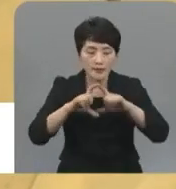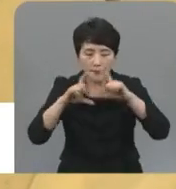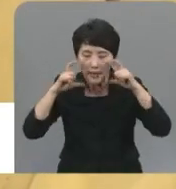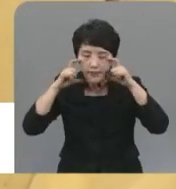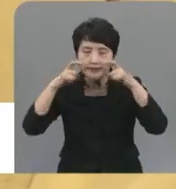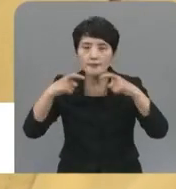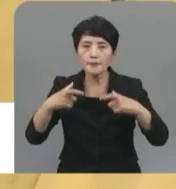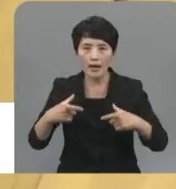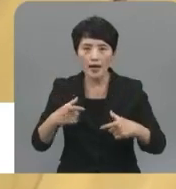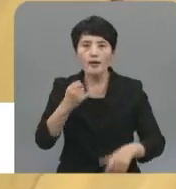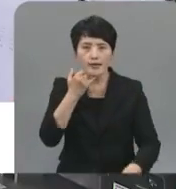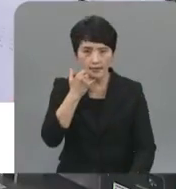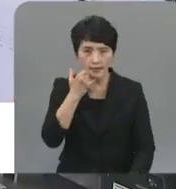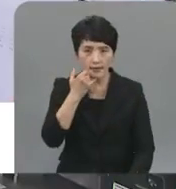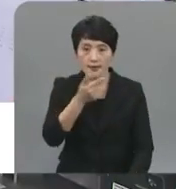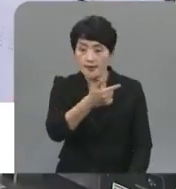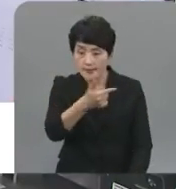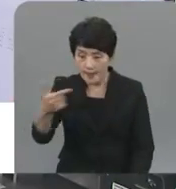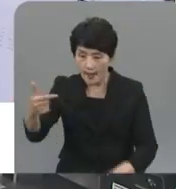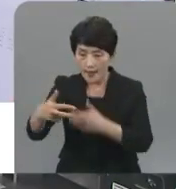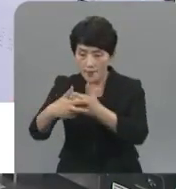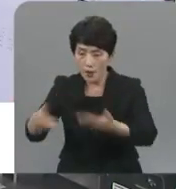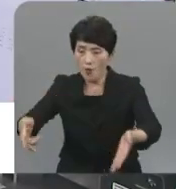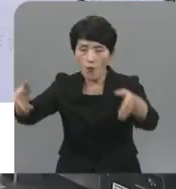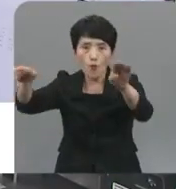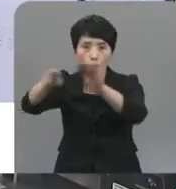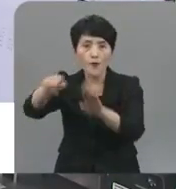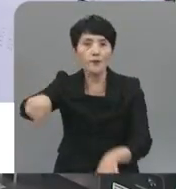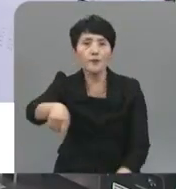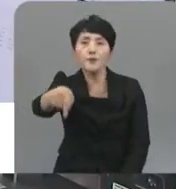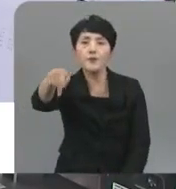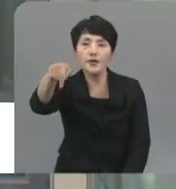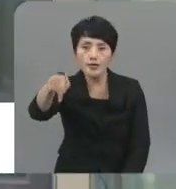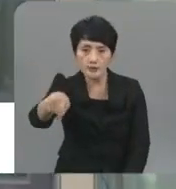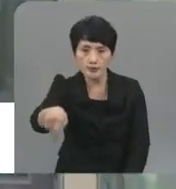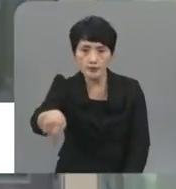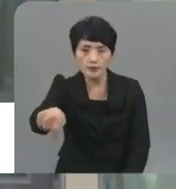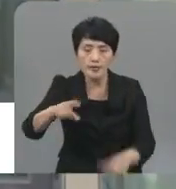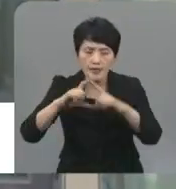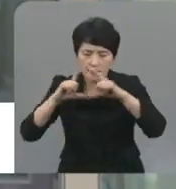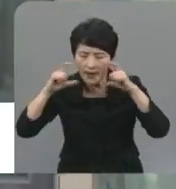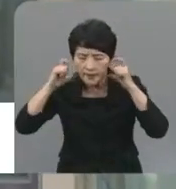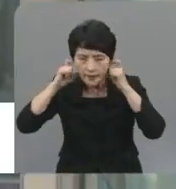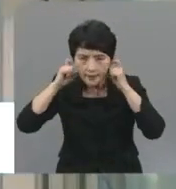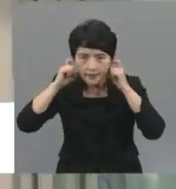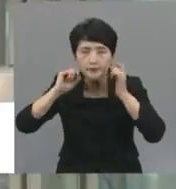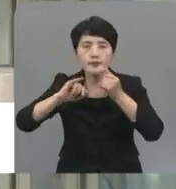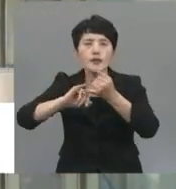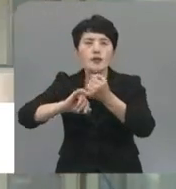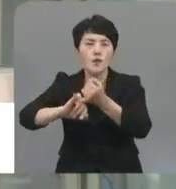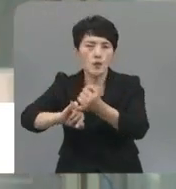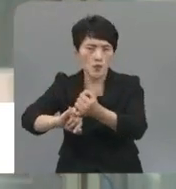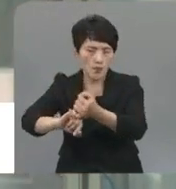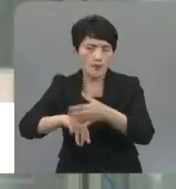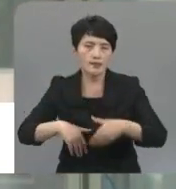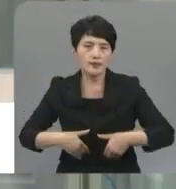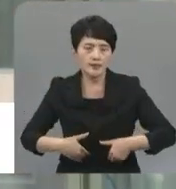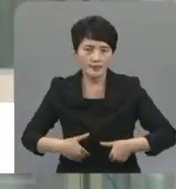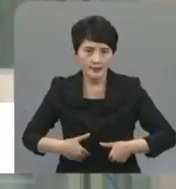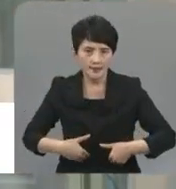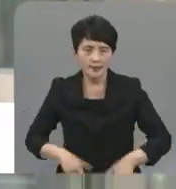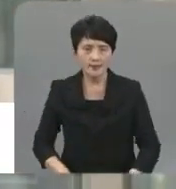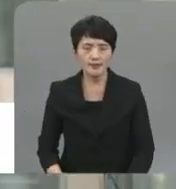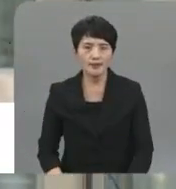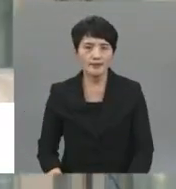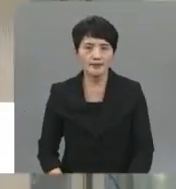các bệnh viện lớn có người bệnh nhập viện việc khám chữa bệnh không tiếp xúc trực tiếp từng dành cho đối tượng mắc covid-19 lần đầu sẽ được chuyển sang thành